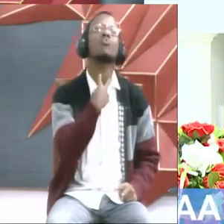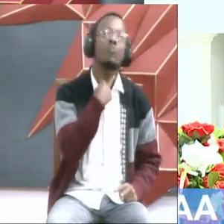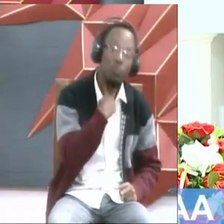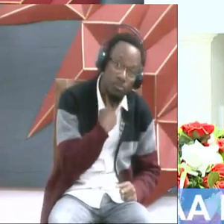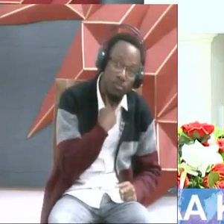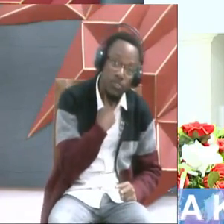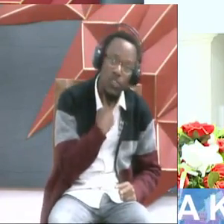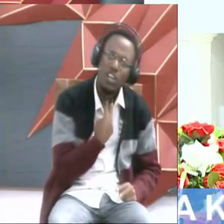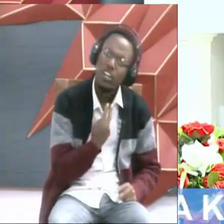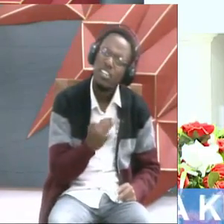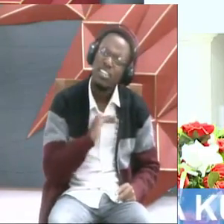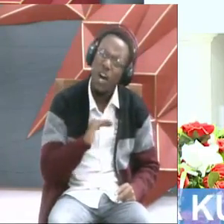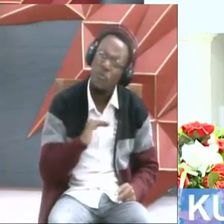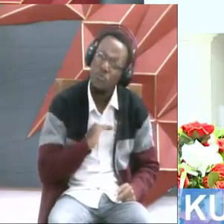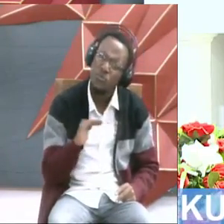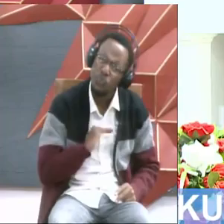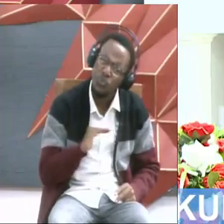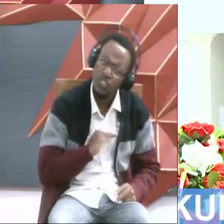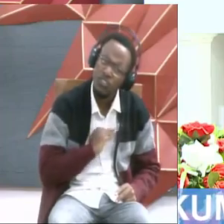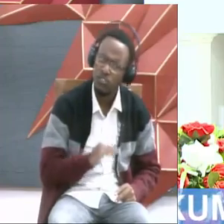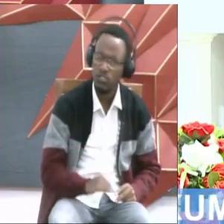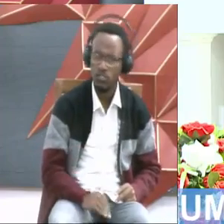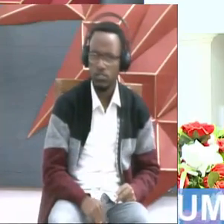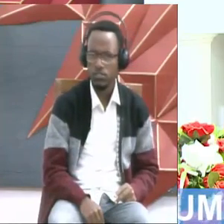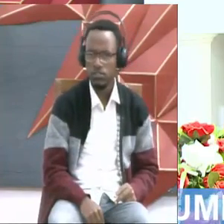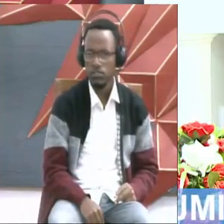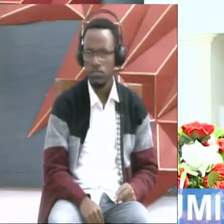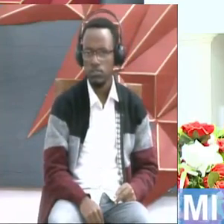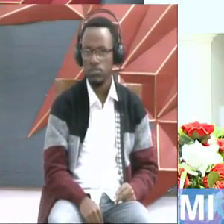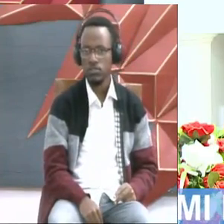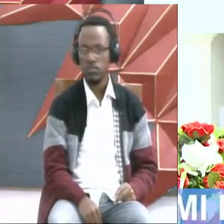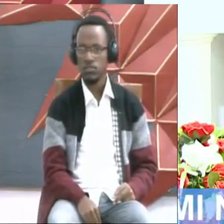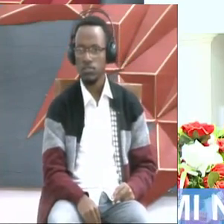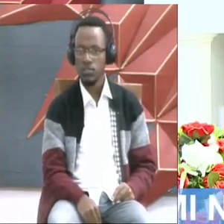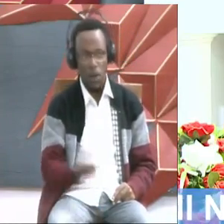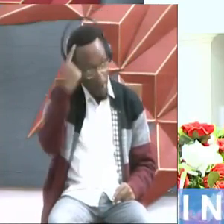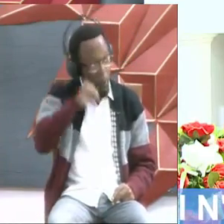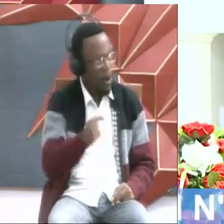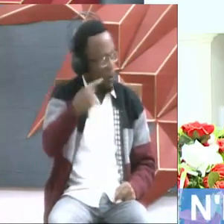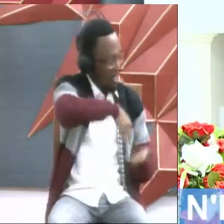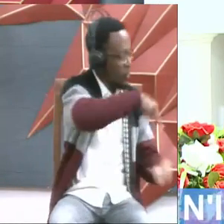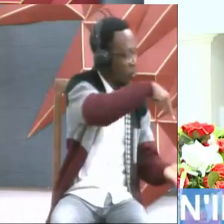sawa ariko ibyo bintu ntakabimenye nagiye n'umuntu azoza kuri shere